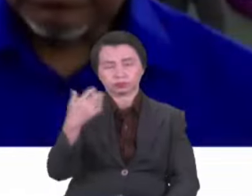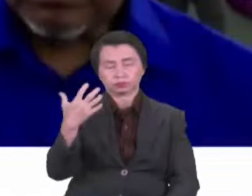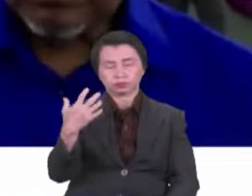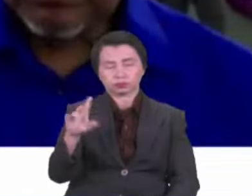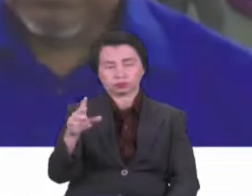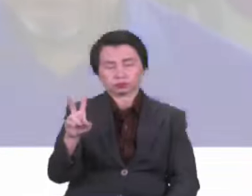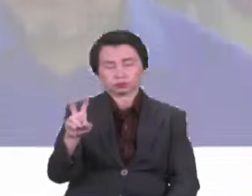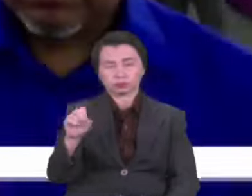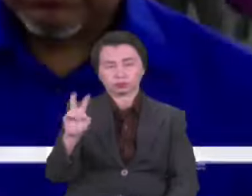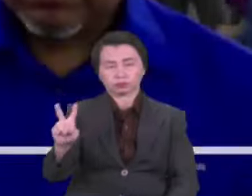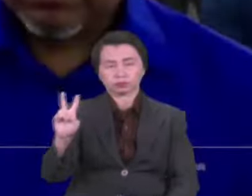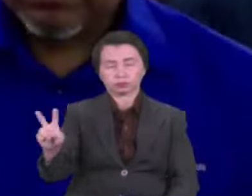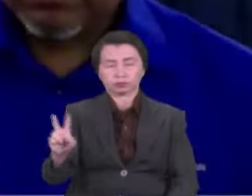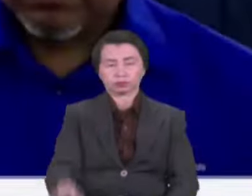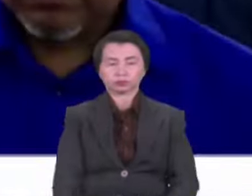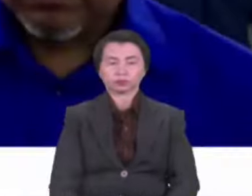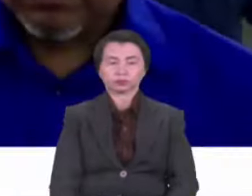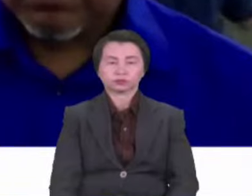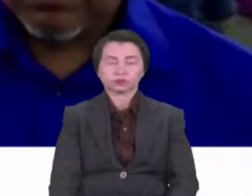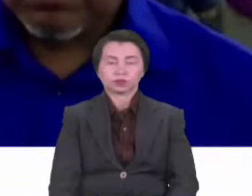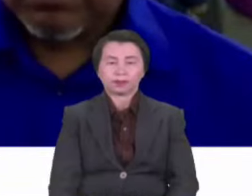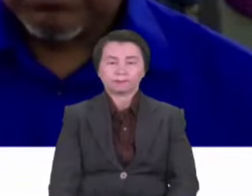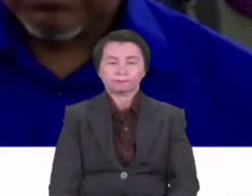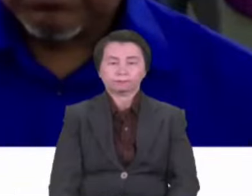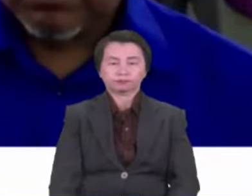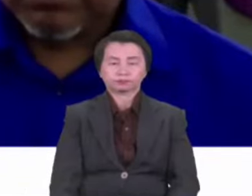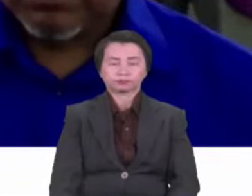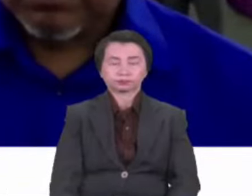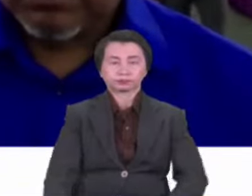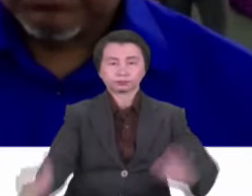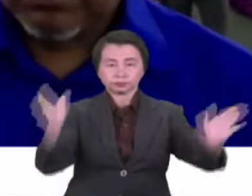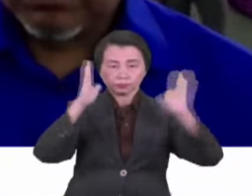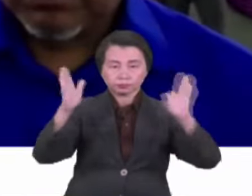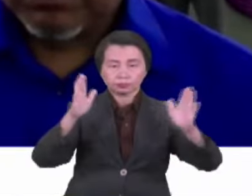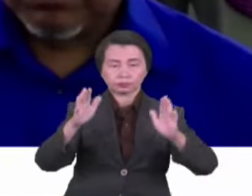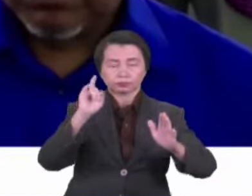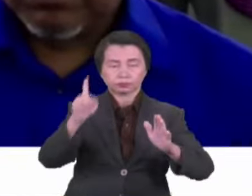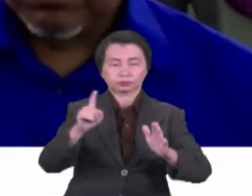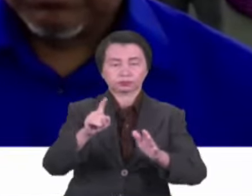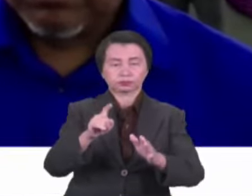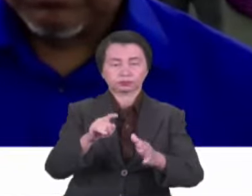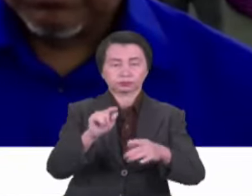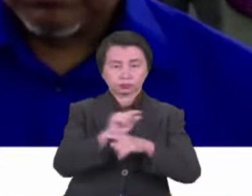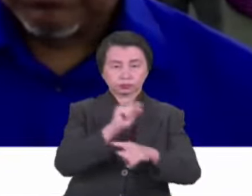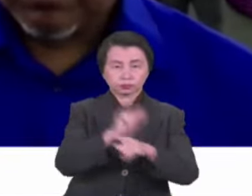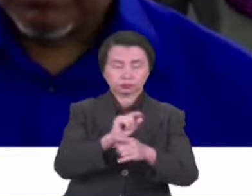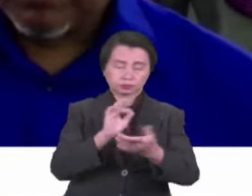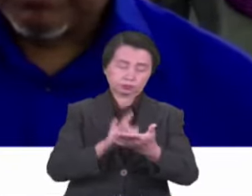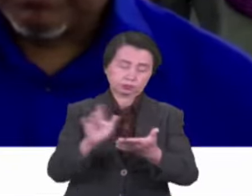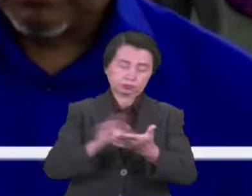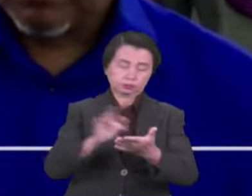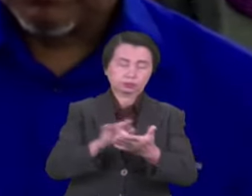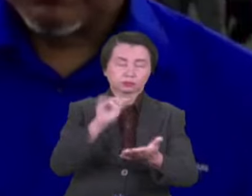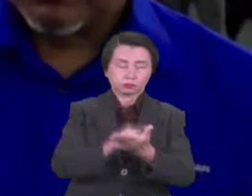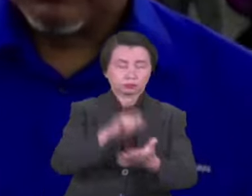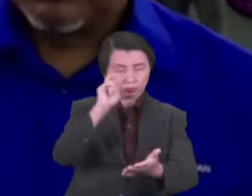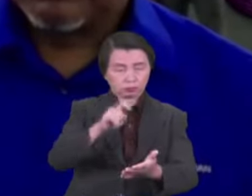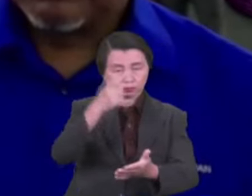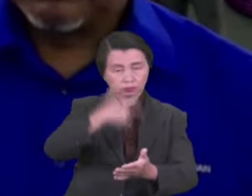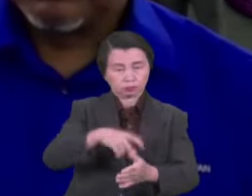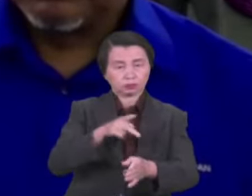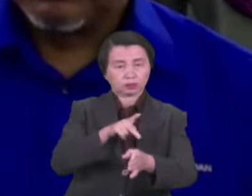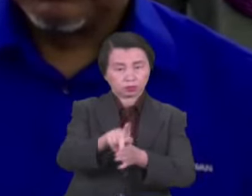Hormati pengamal media, mereka bukan orang yang berpihak. Mereka adalah profesional yang mana profession mereka mesti